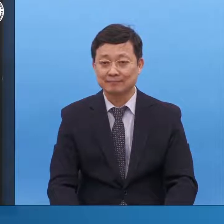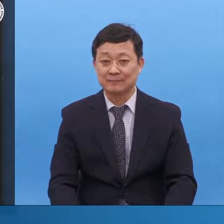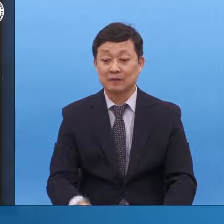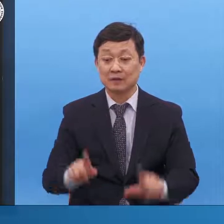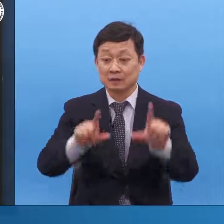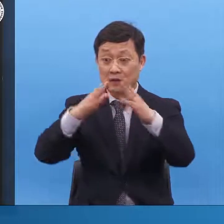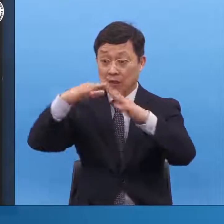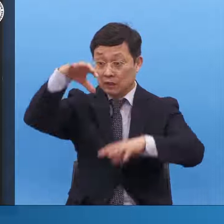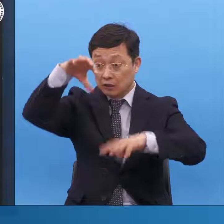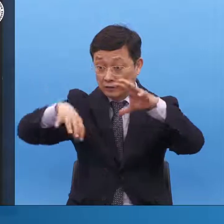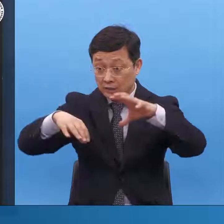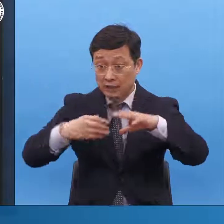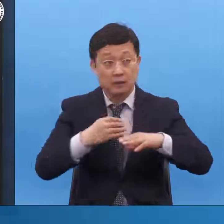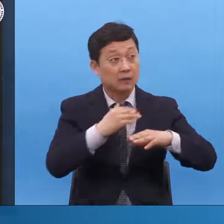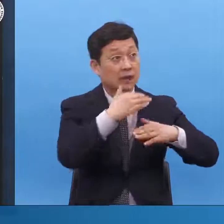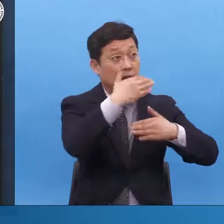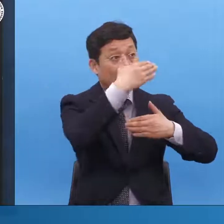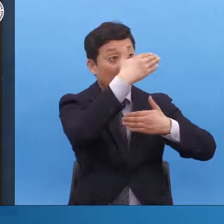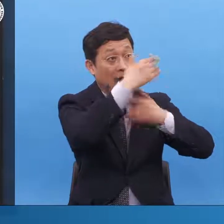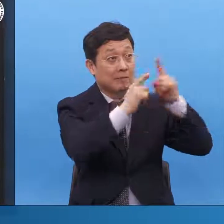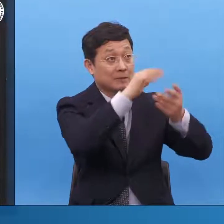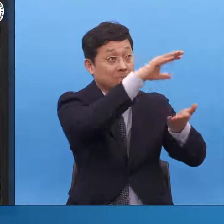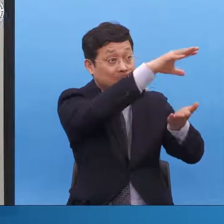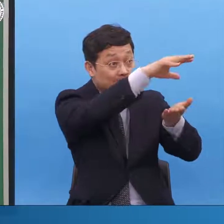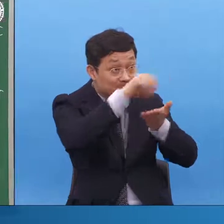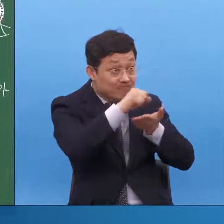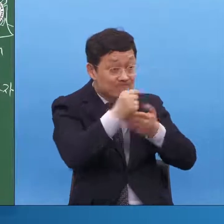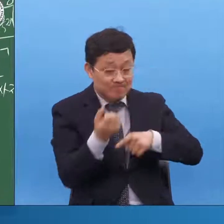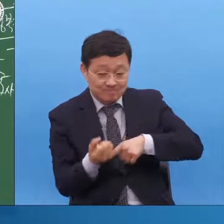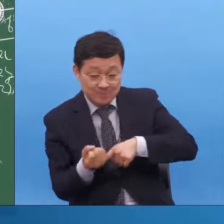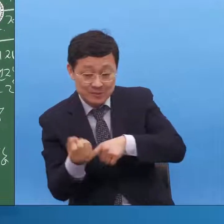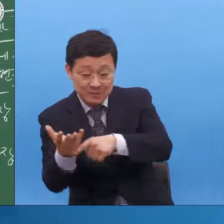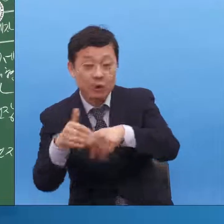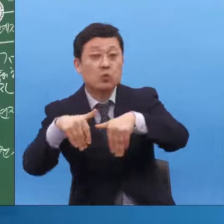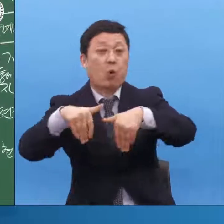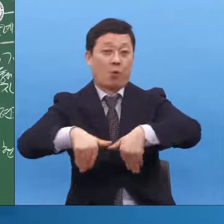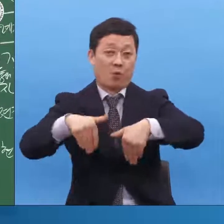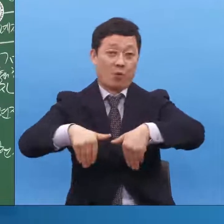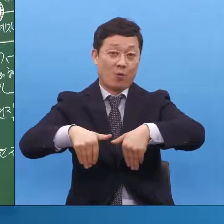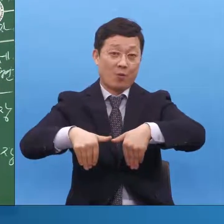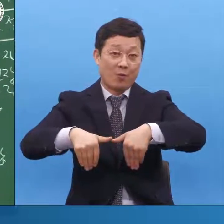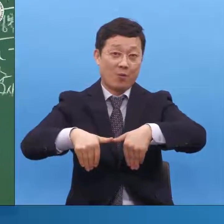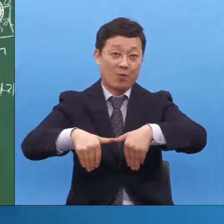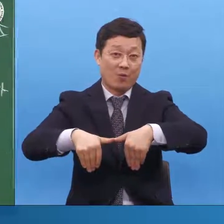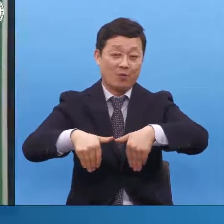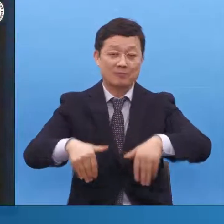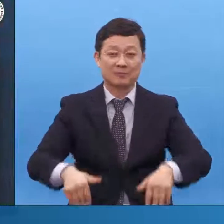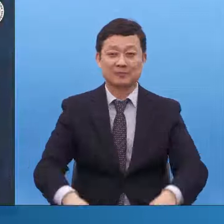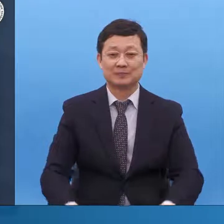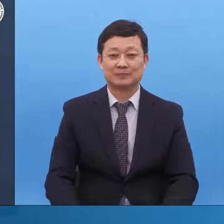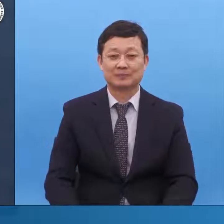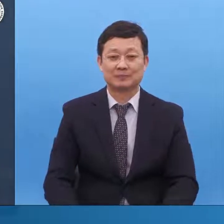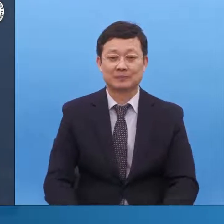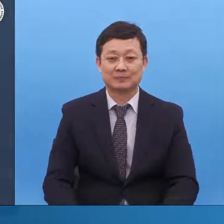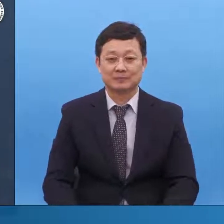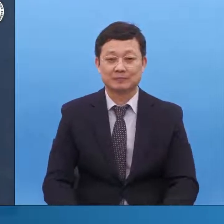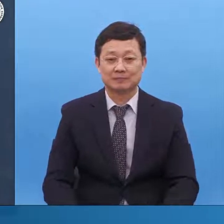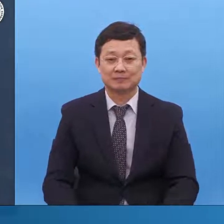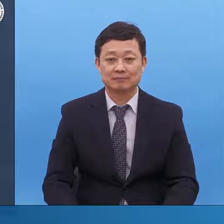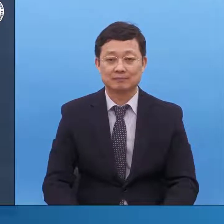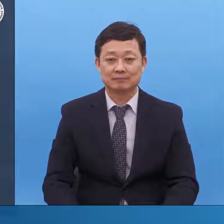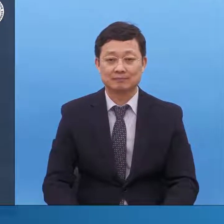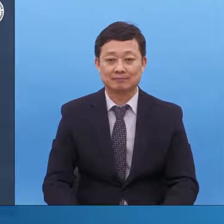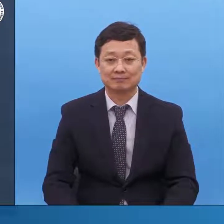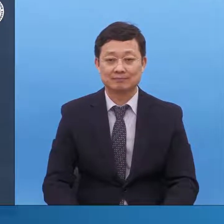사자의 역할을 합니다. In one ways, you are the heralds who are going to transmit this to the field. 그리고 귀신도